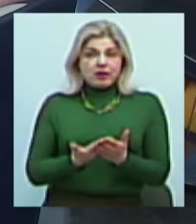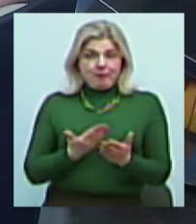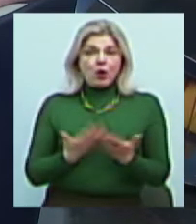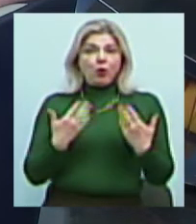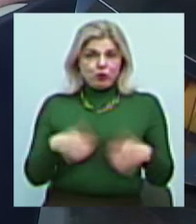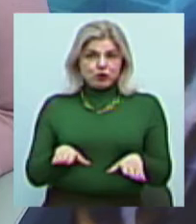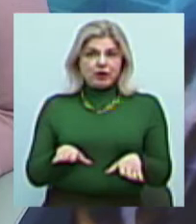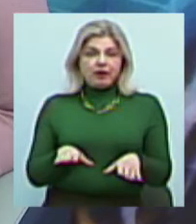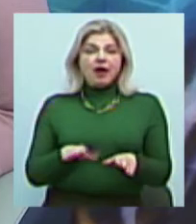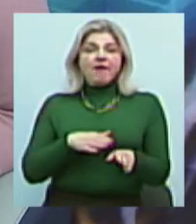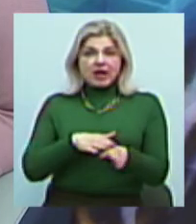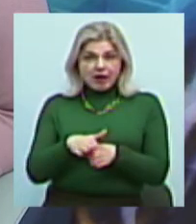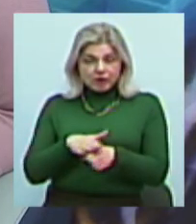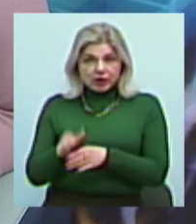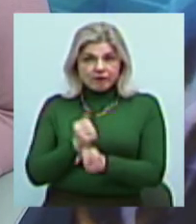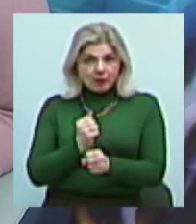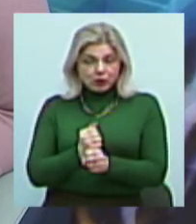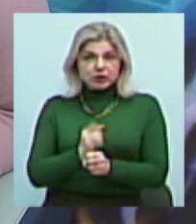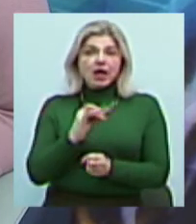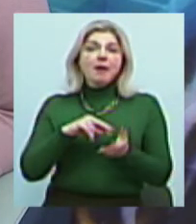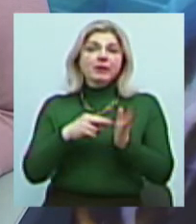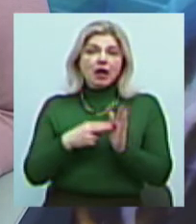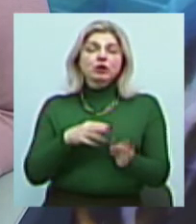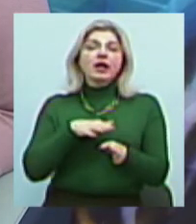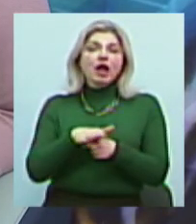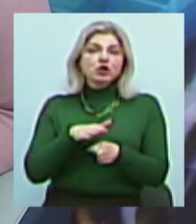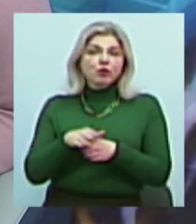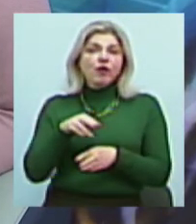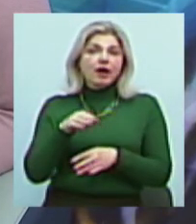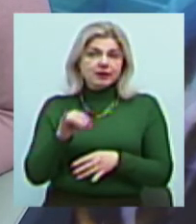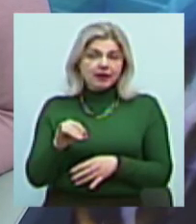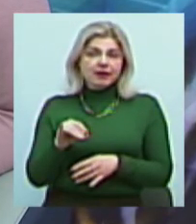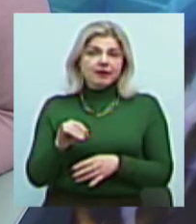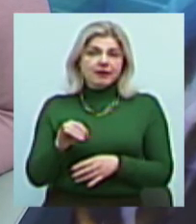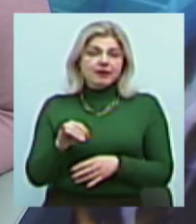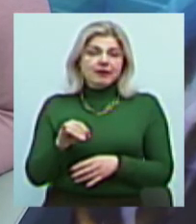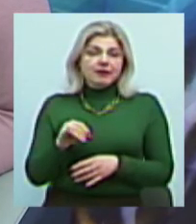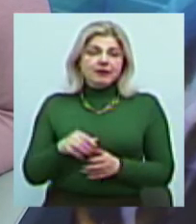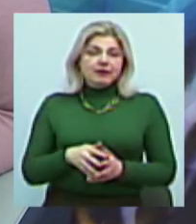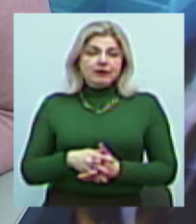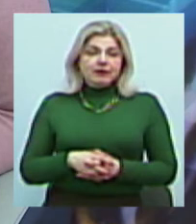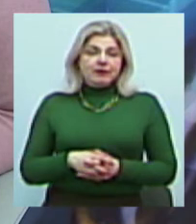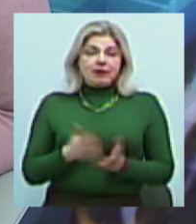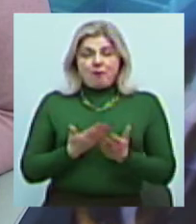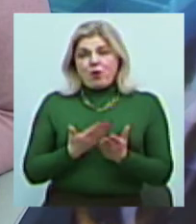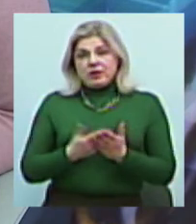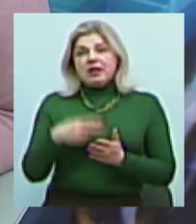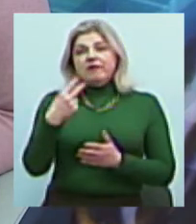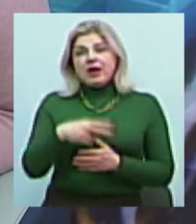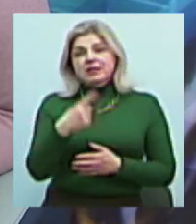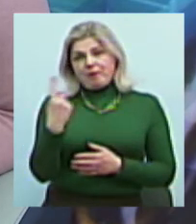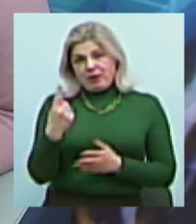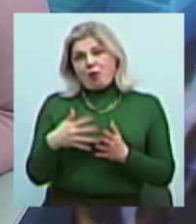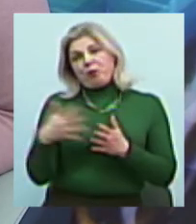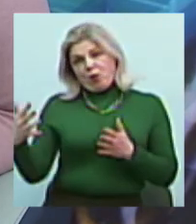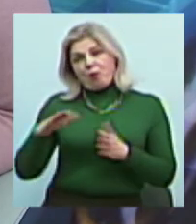да, реалізуються і плануються реалізувати за понад, да, 21-й рік.